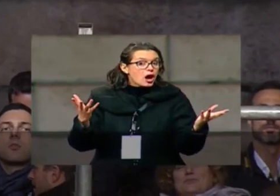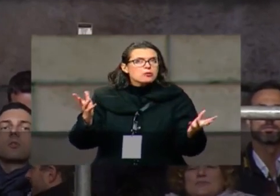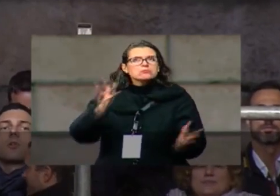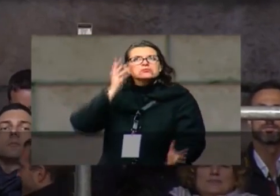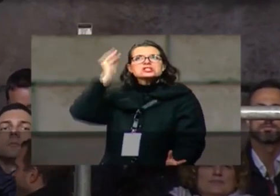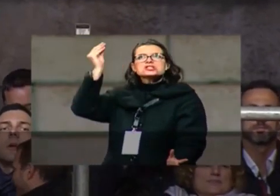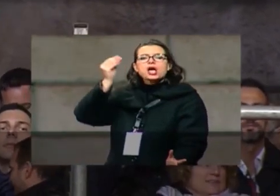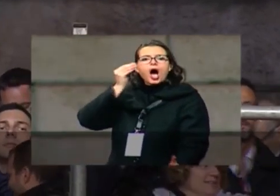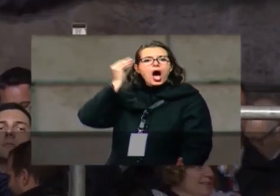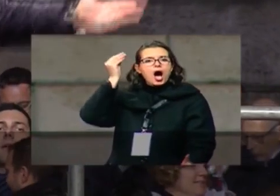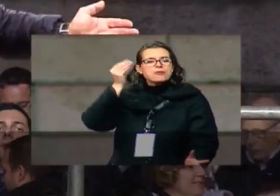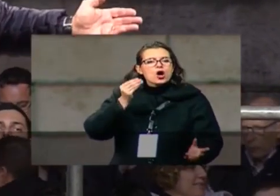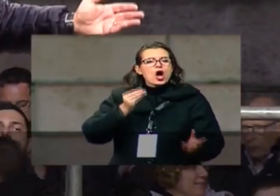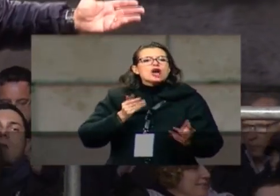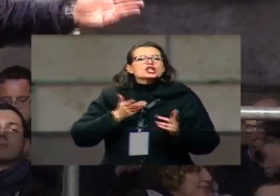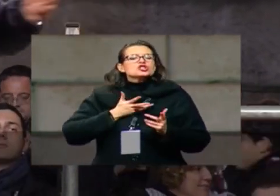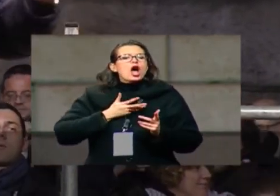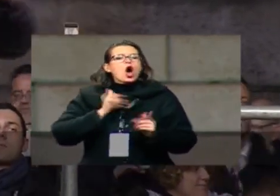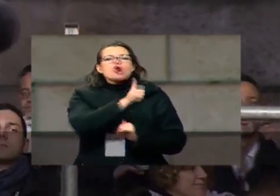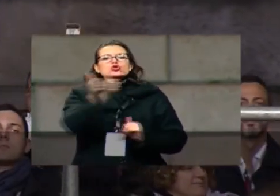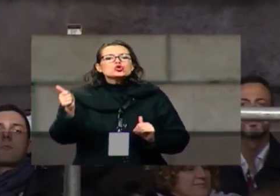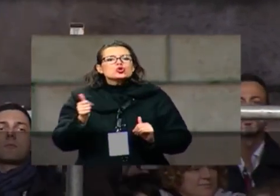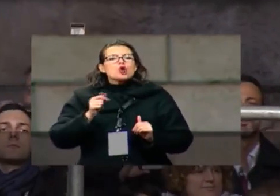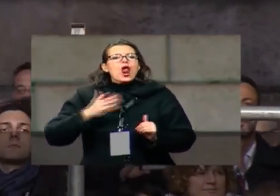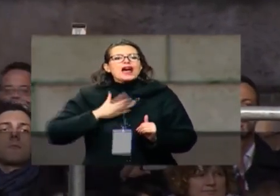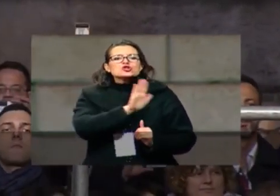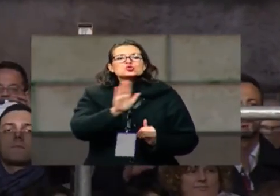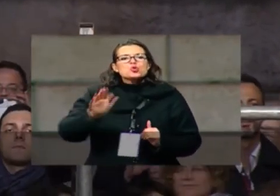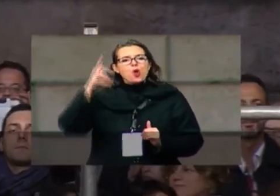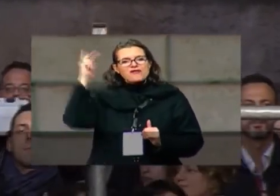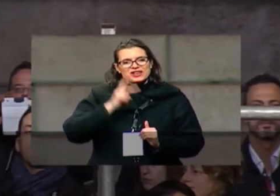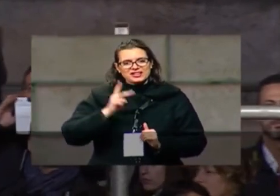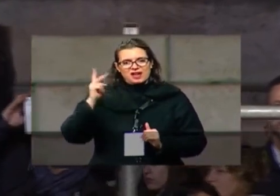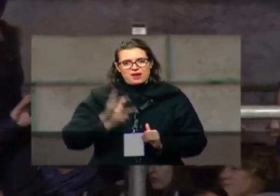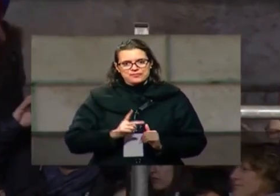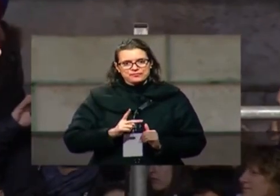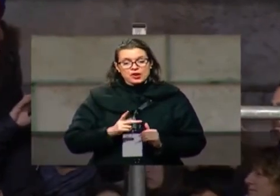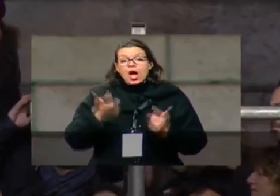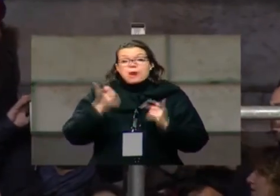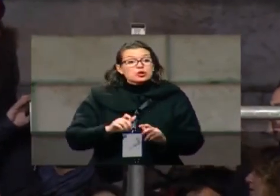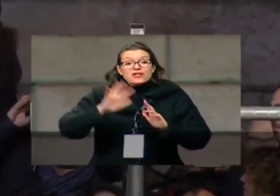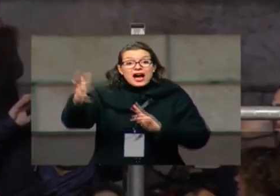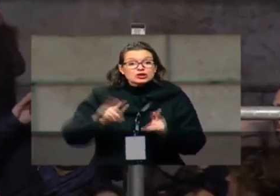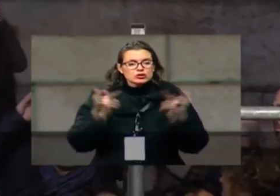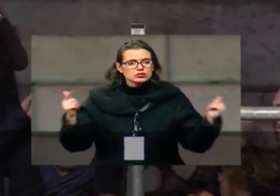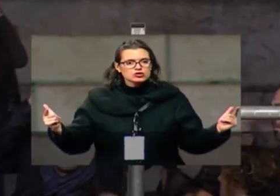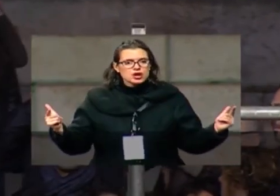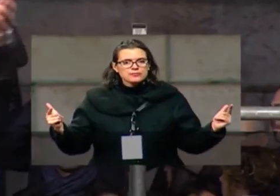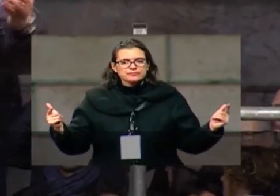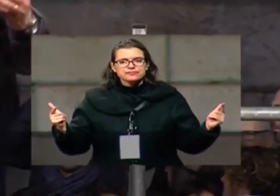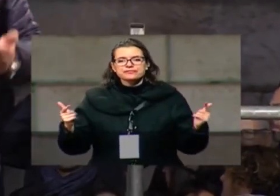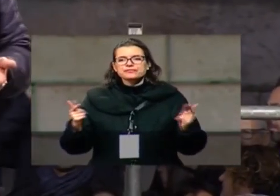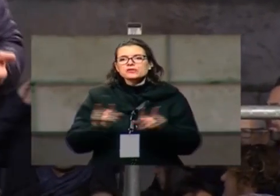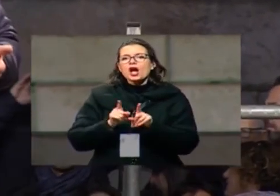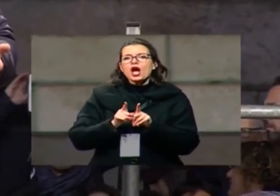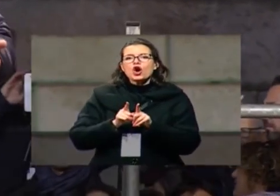immaginiamo e abbiamo la nostra verità abbiamo la nostra verità e ce la Costruiamo lì perché non c'è altro è